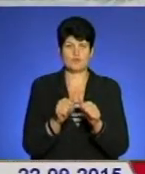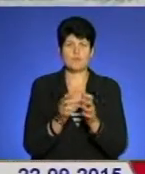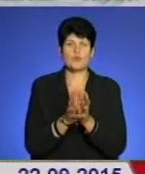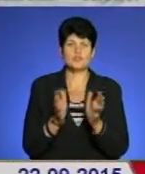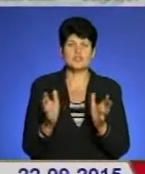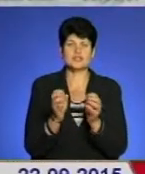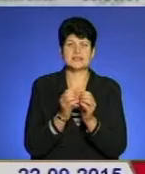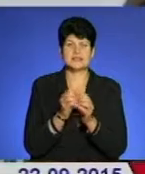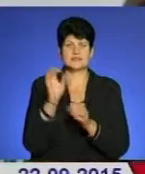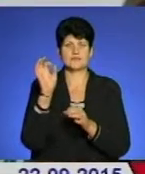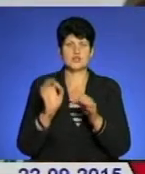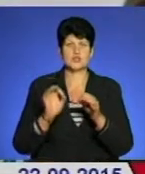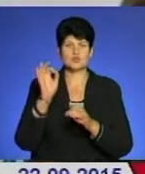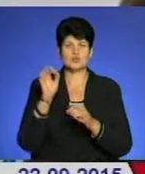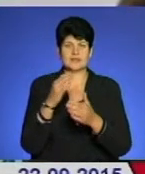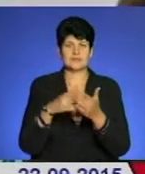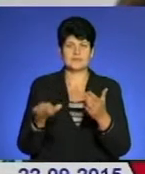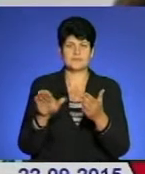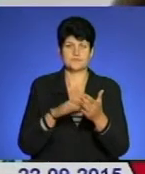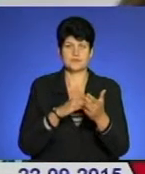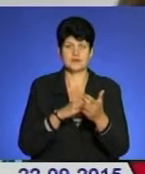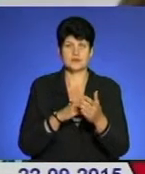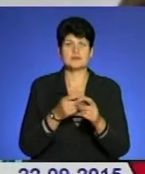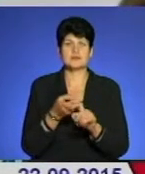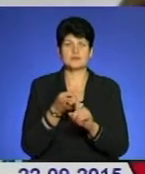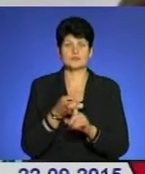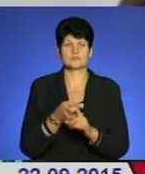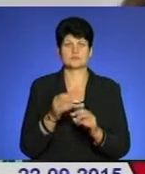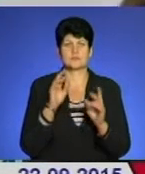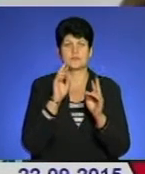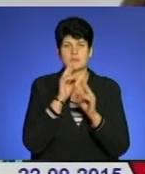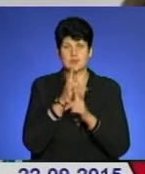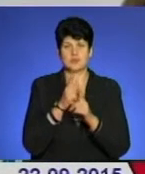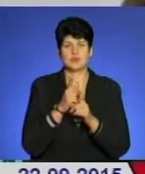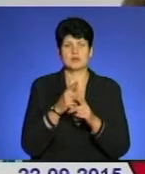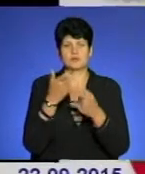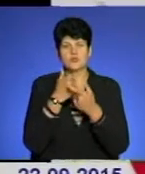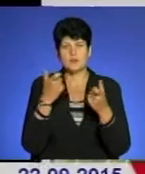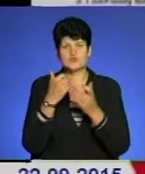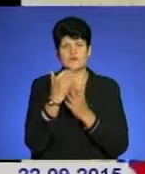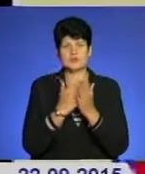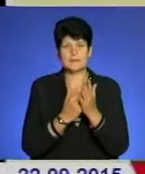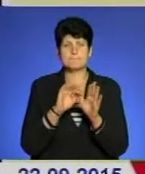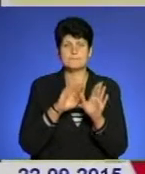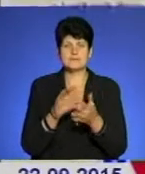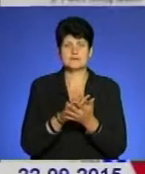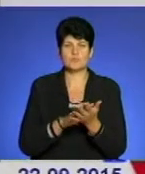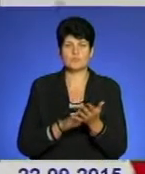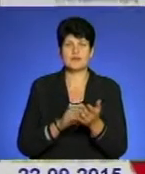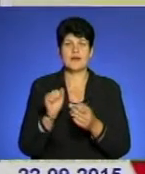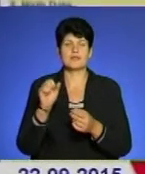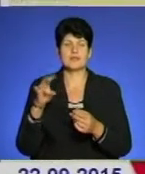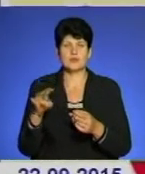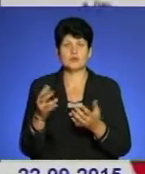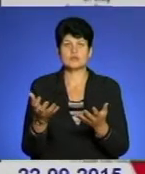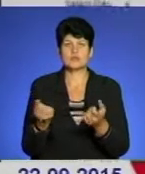більше 10% виграшів ліквідовують через недостовірну інформацію в анкеті. Після заповнення анкети претендент